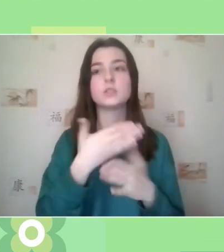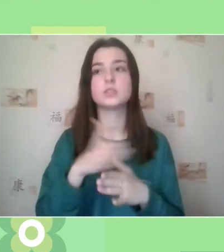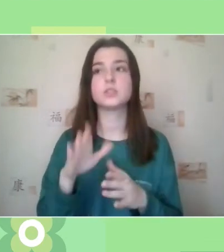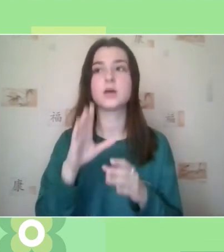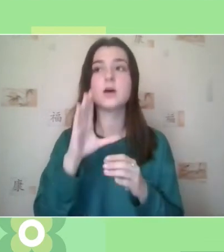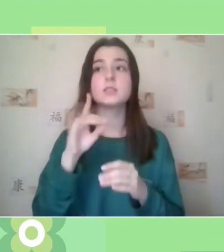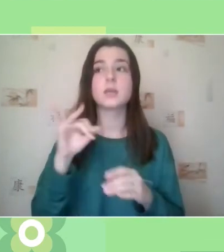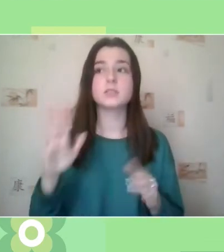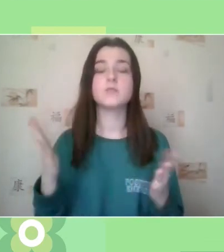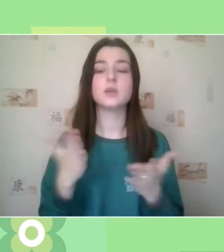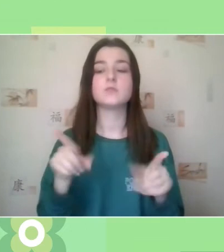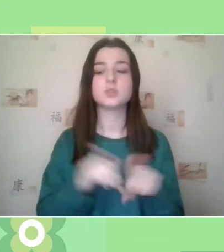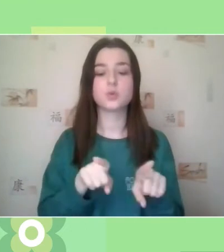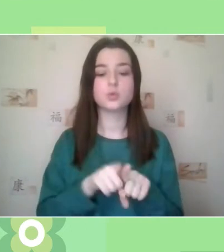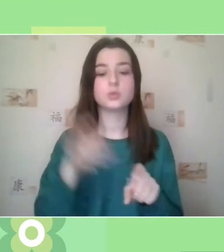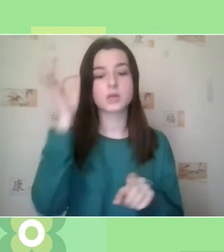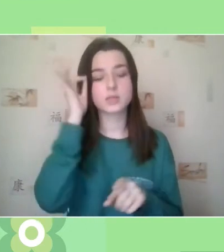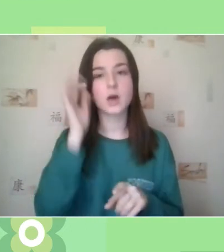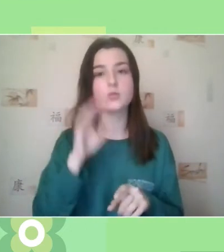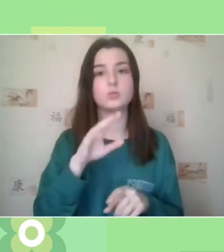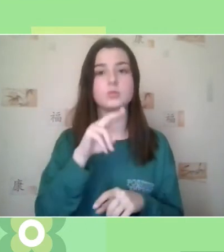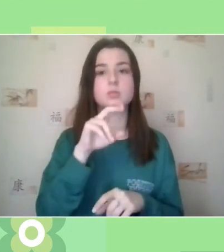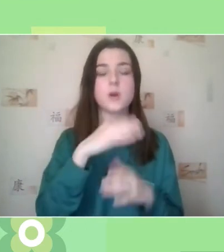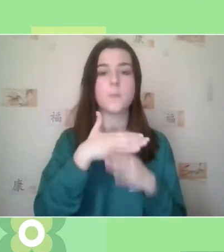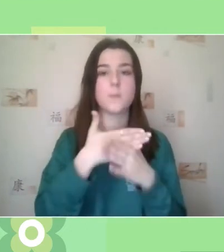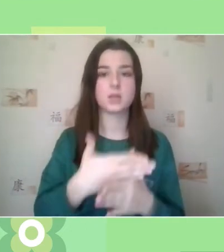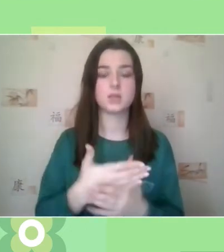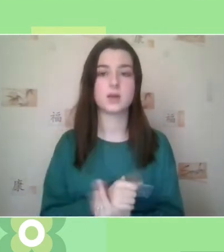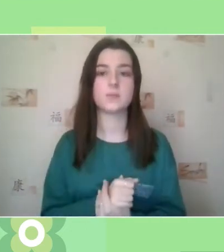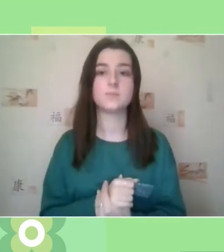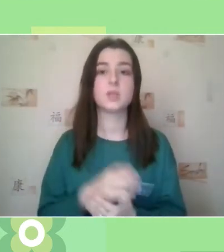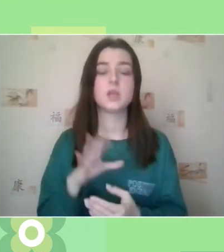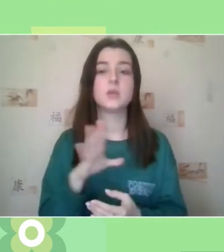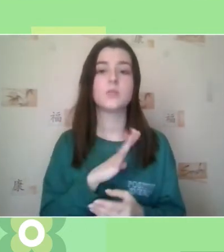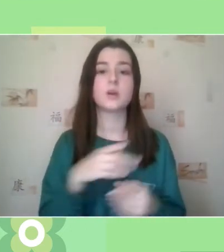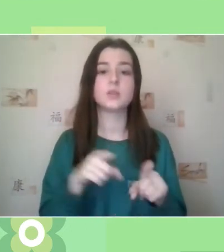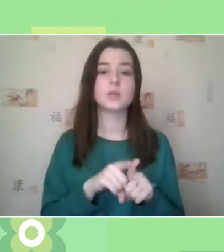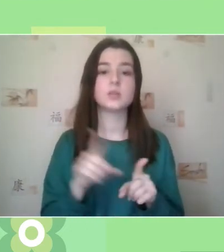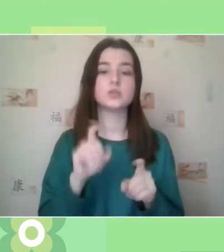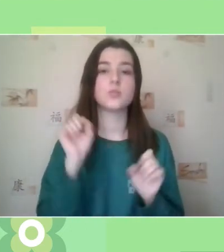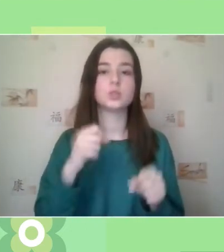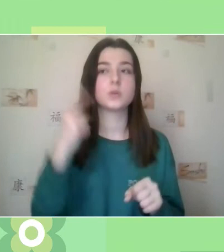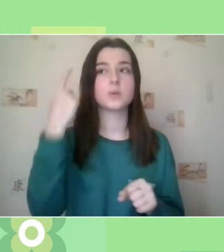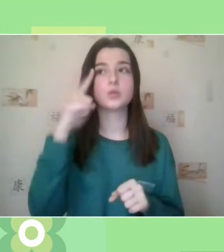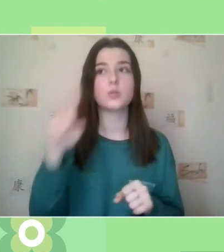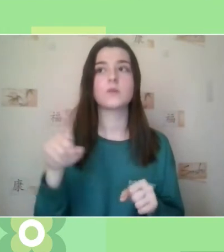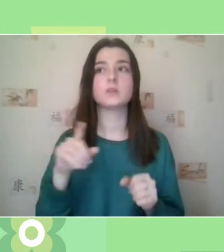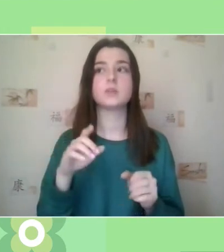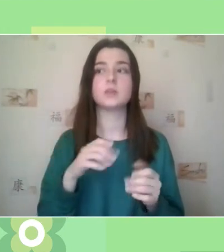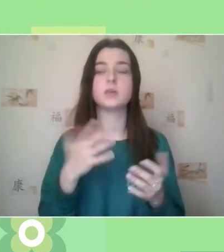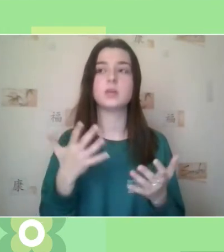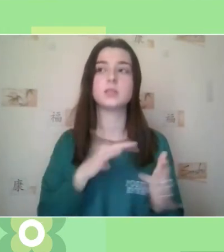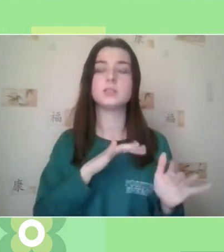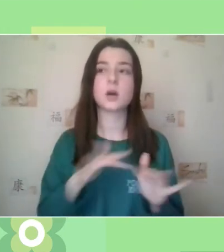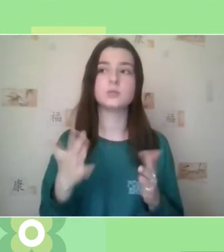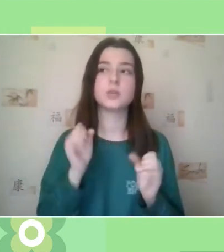які все рівно згадають партнера. Тут ще є така штука, що можна придумувати заходи, які будуть в свою назву включати якийсь основний